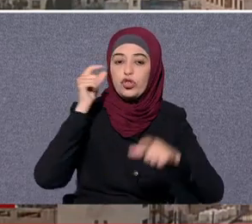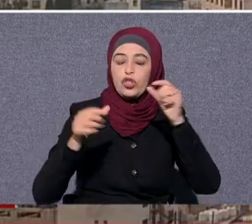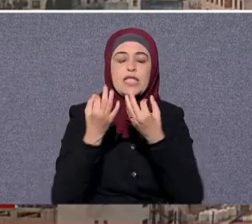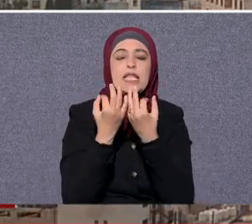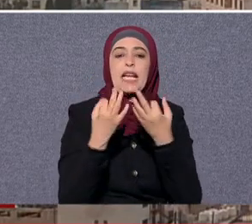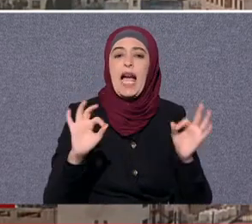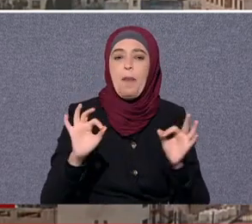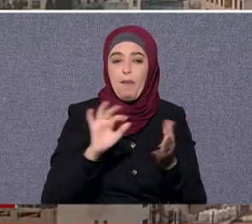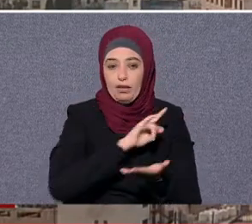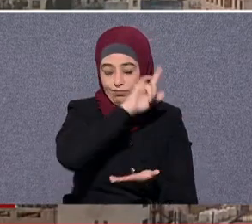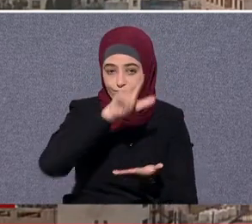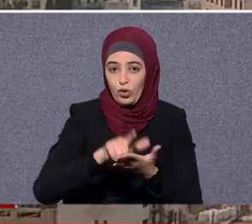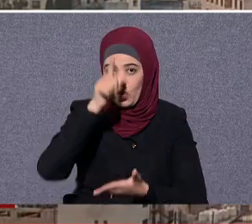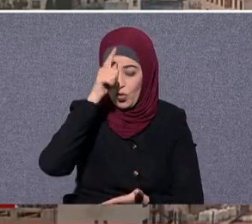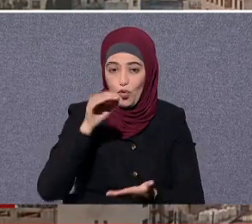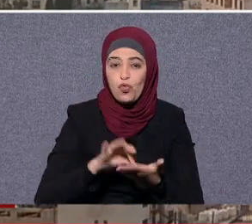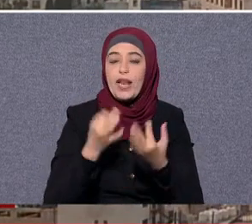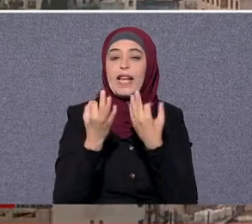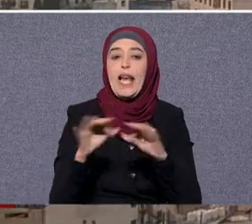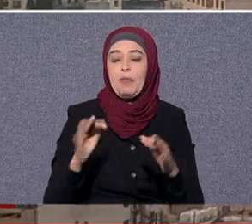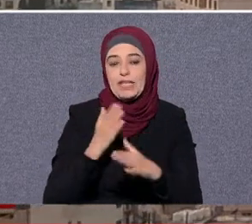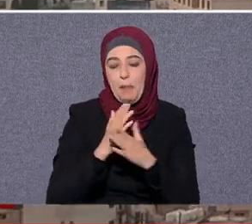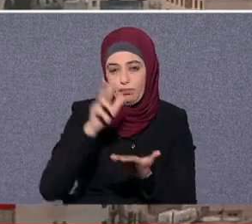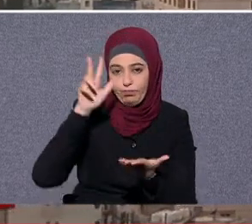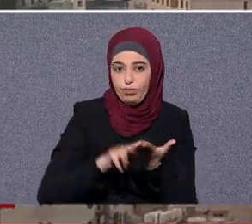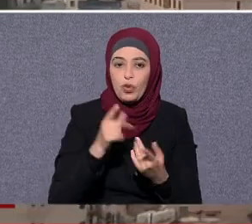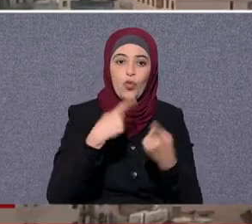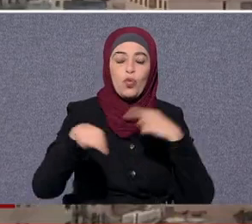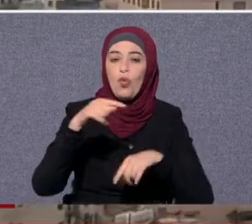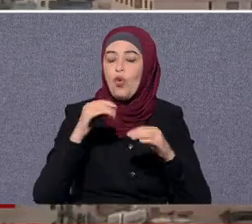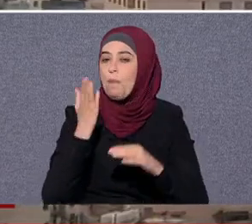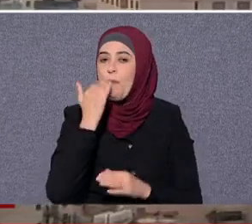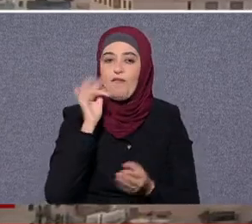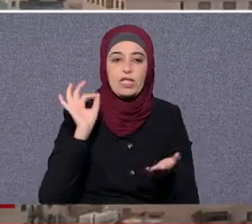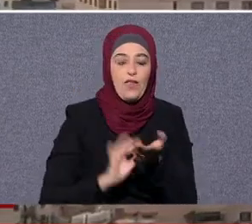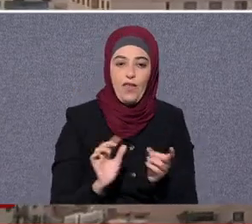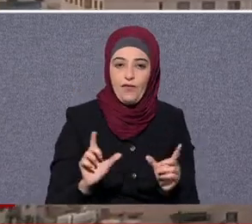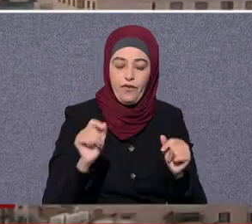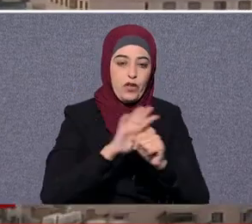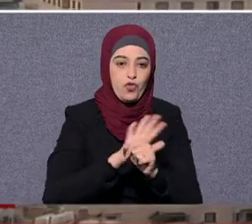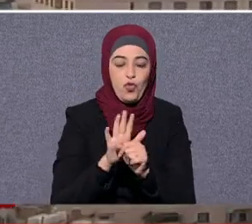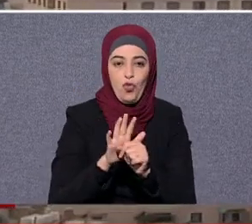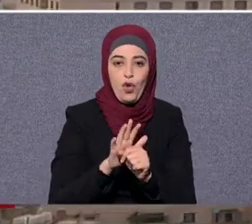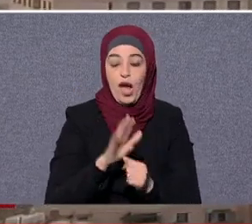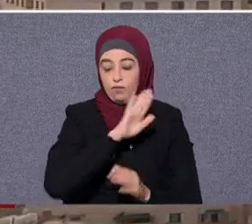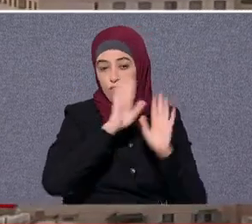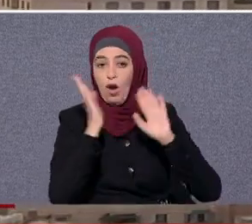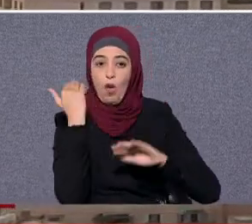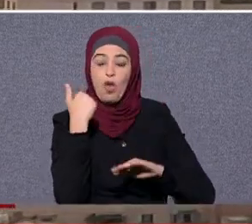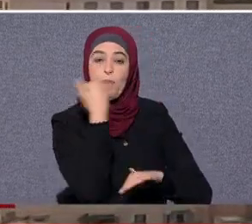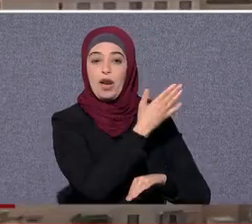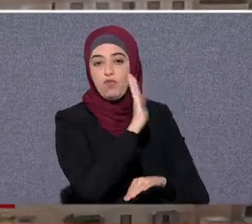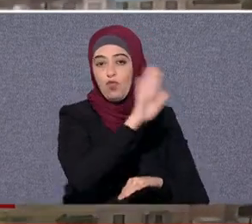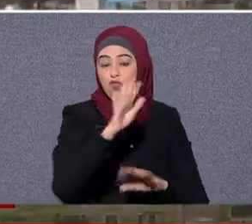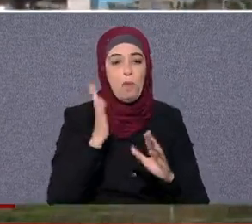لجميع القادمين إلى أراضي المملكة حتى نتأكد من عدم إصابتهم بهذا الفيروس أثناء تواجدهم في